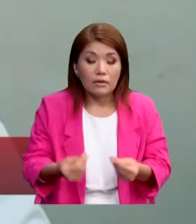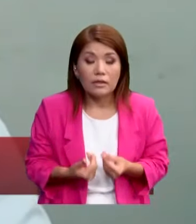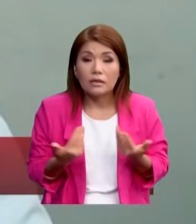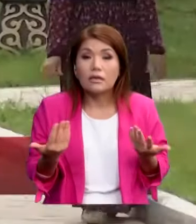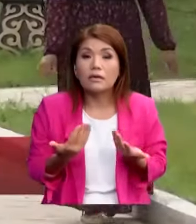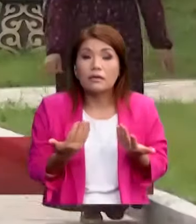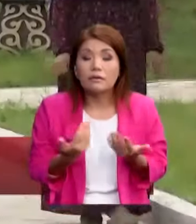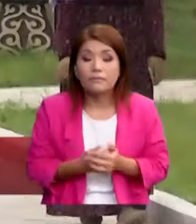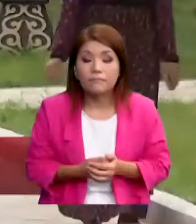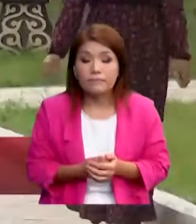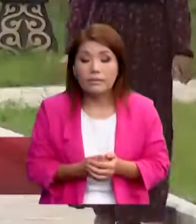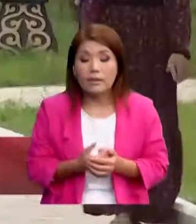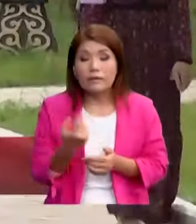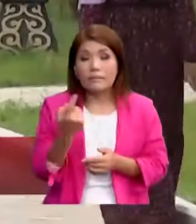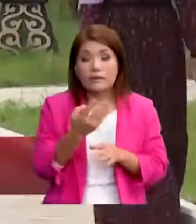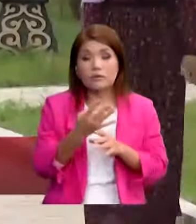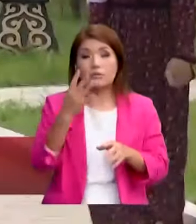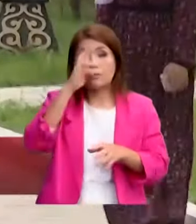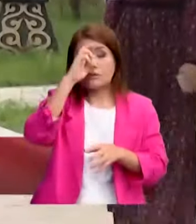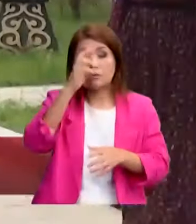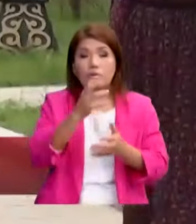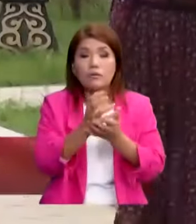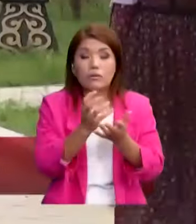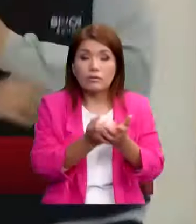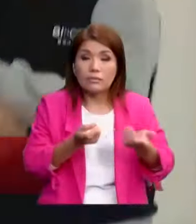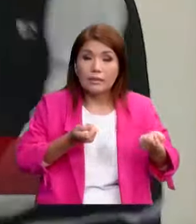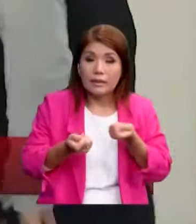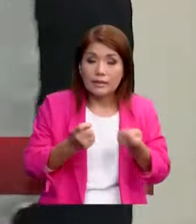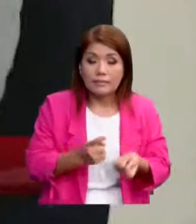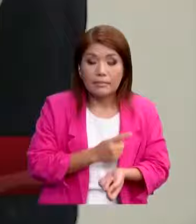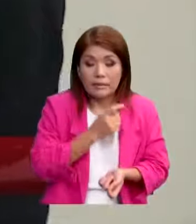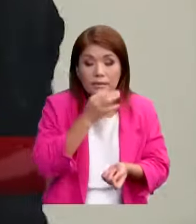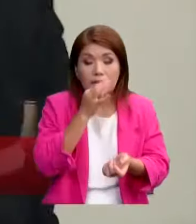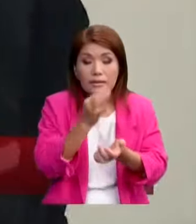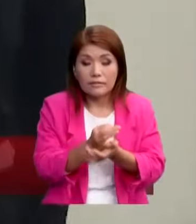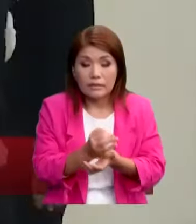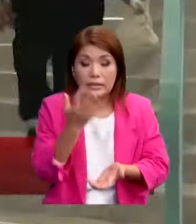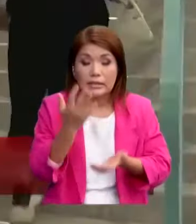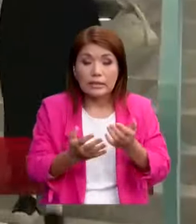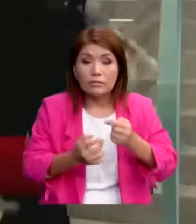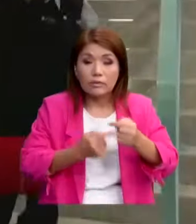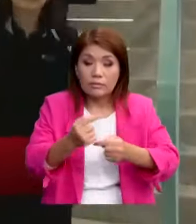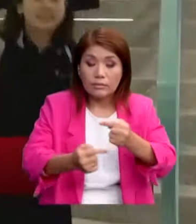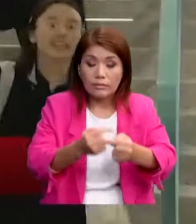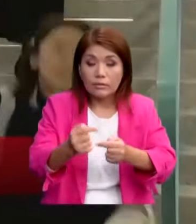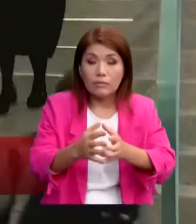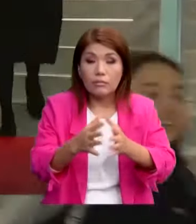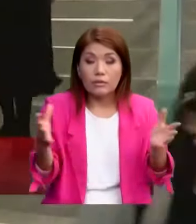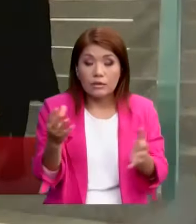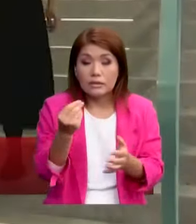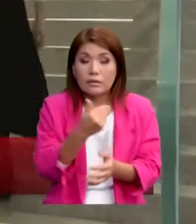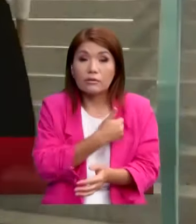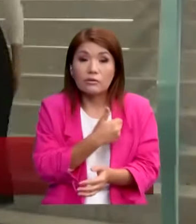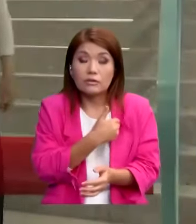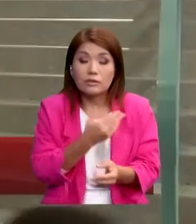қоғам? Бұл бірінші кезекте ұлттық қорды басқарып отырған мамандардың жауапкершілігінде. Егер ұрпағымызға мейлінше көп қаржы